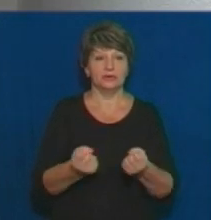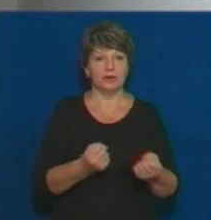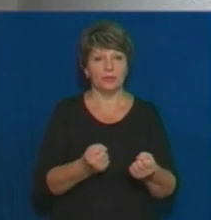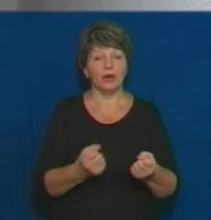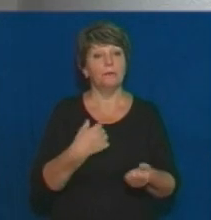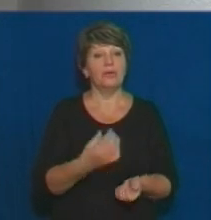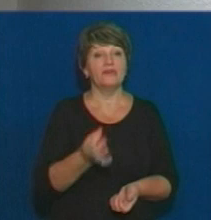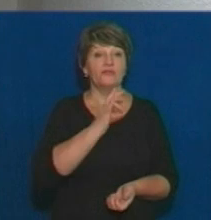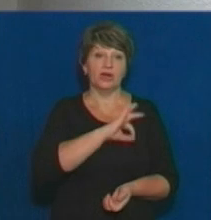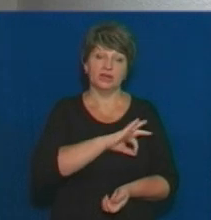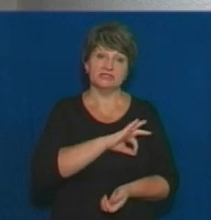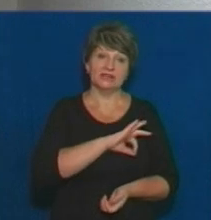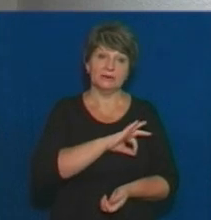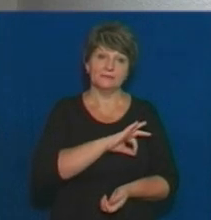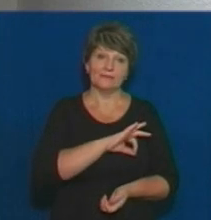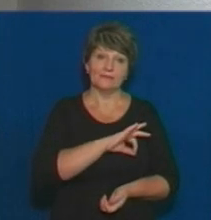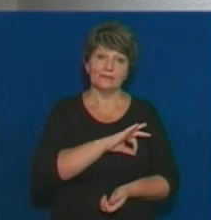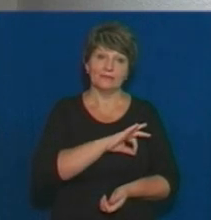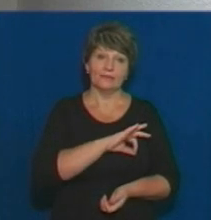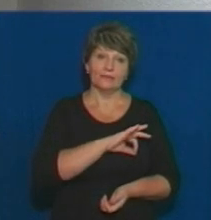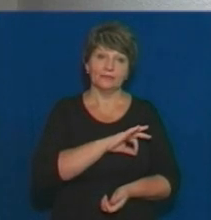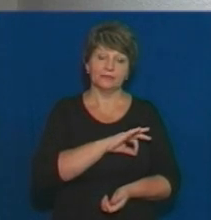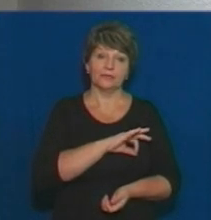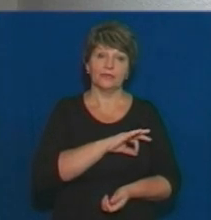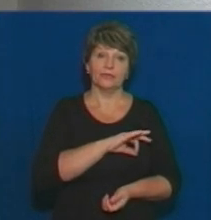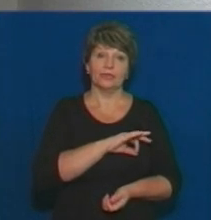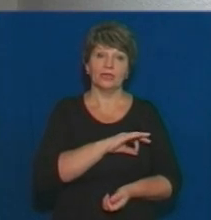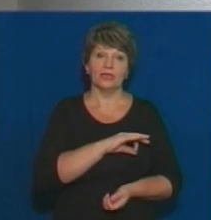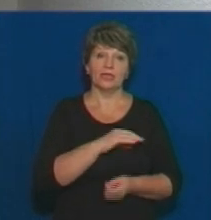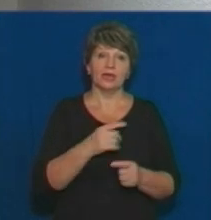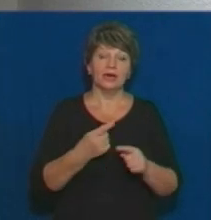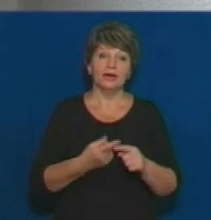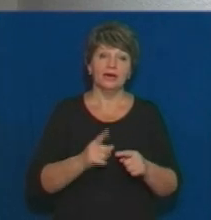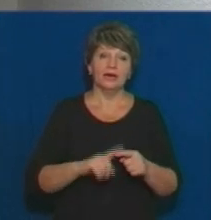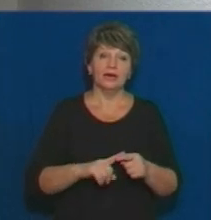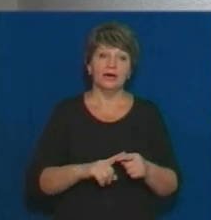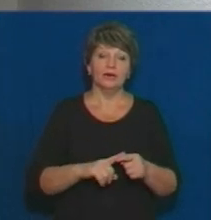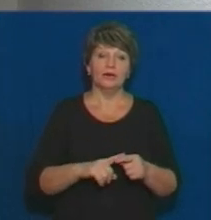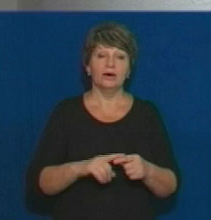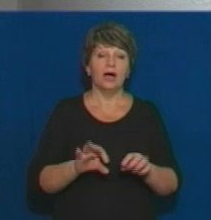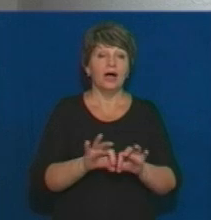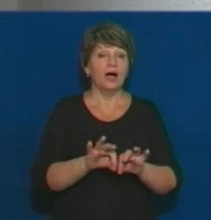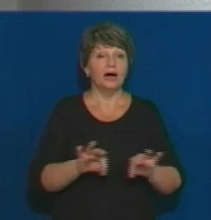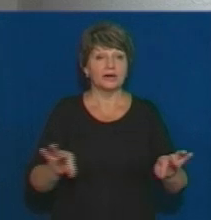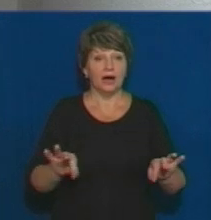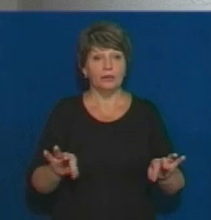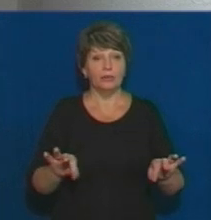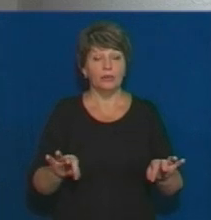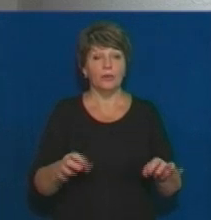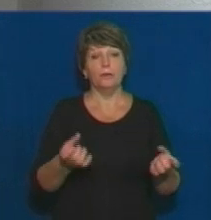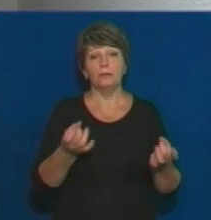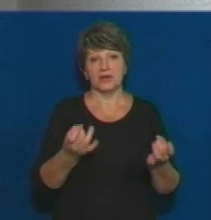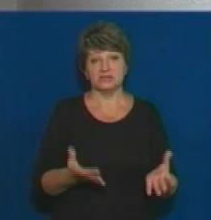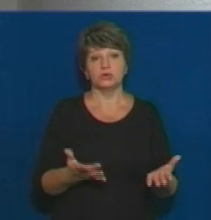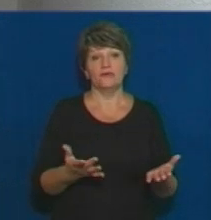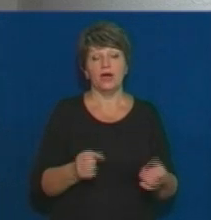використали вилку передню, раму від простого